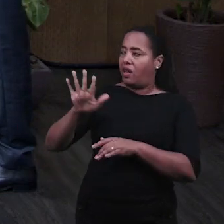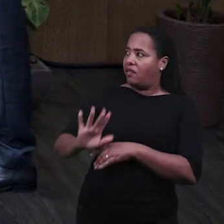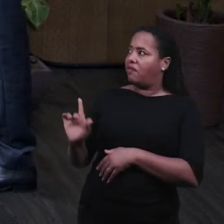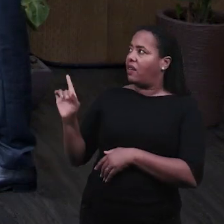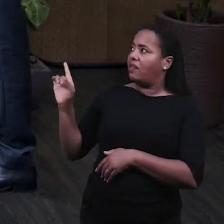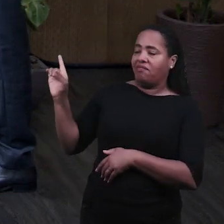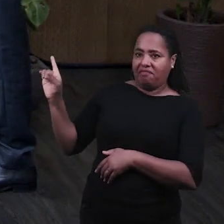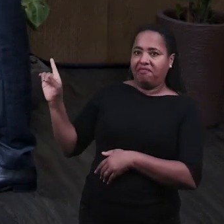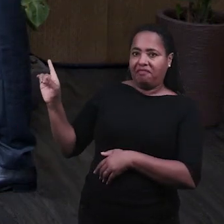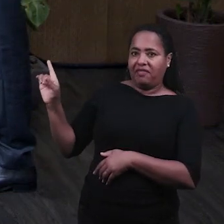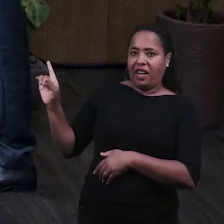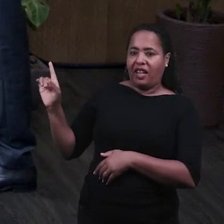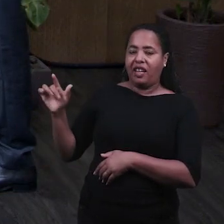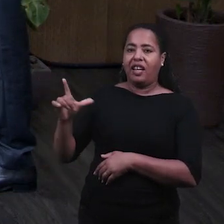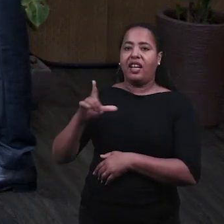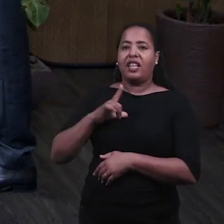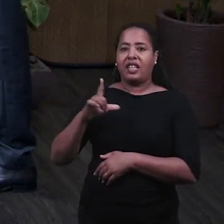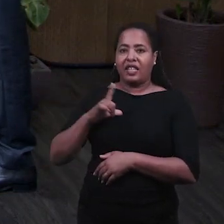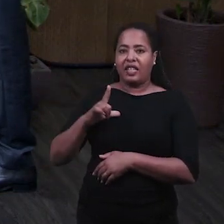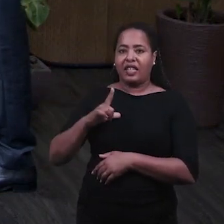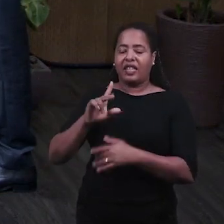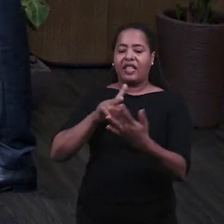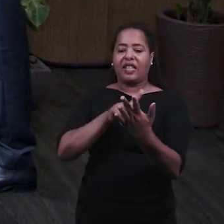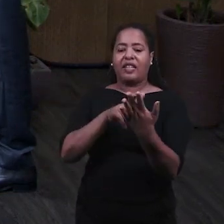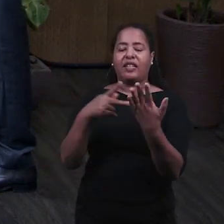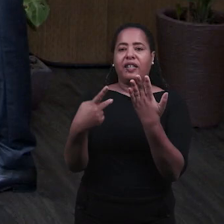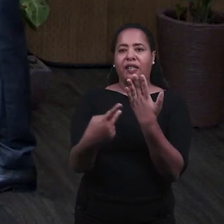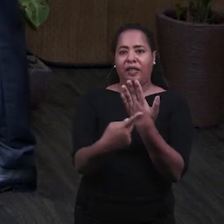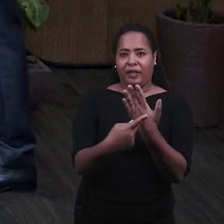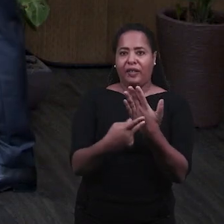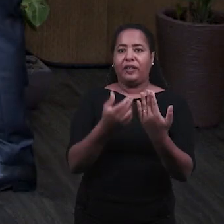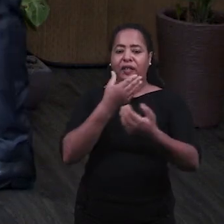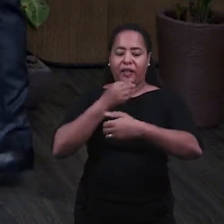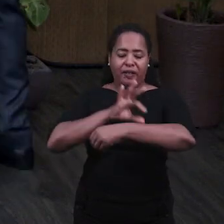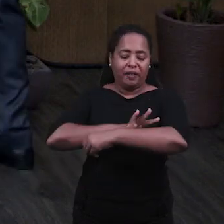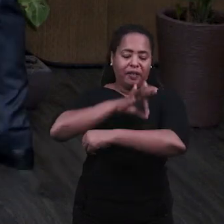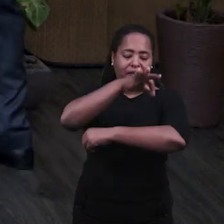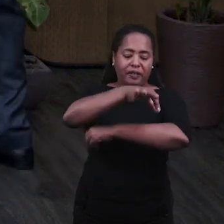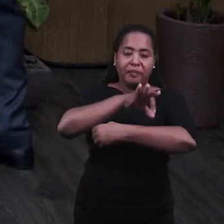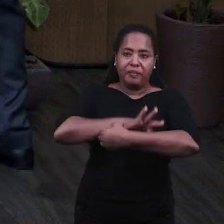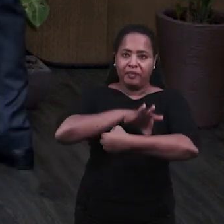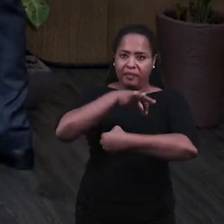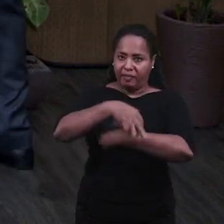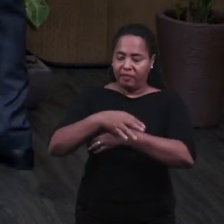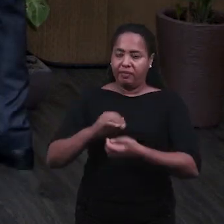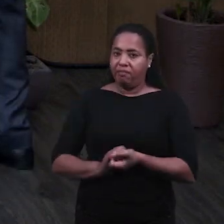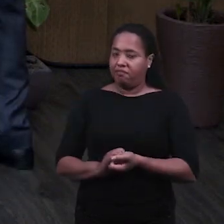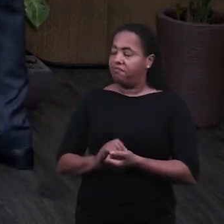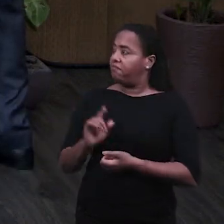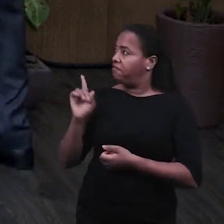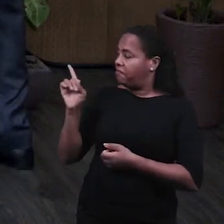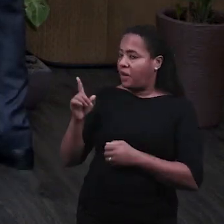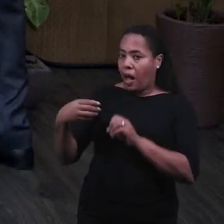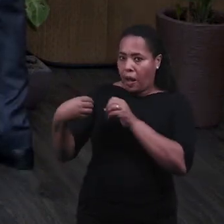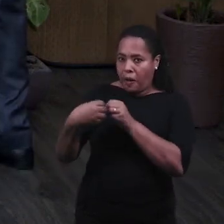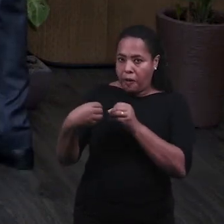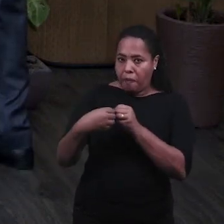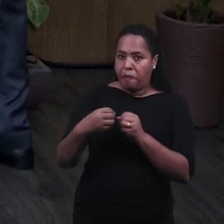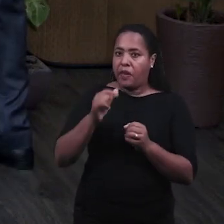région, c'est là qu'était proférée la parabole du semeur. Et aussi,